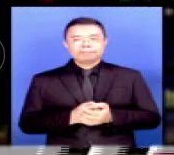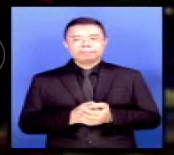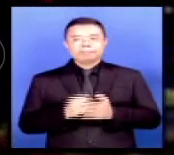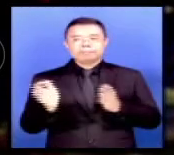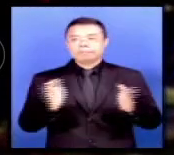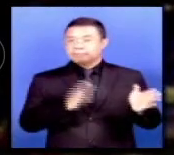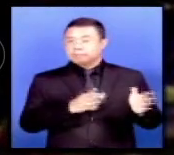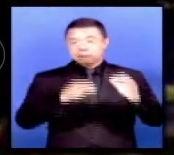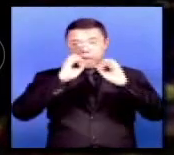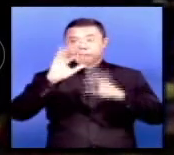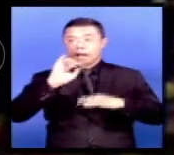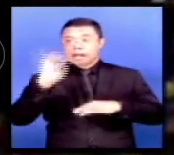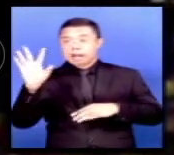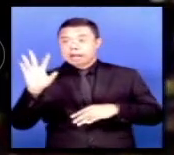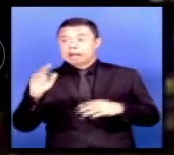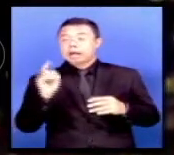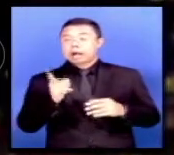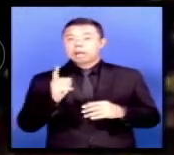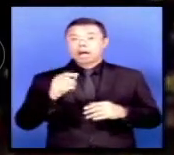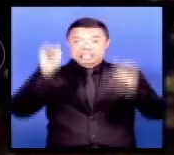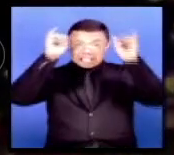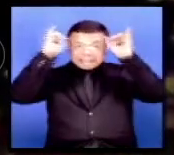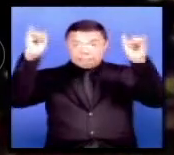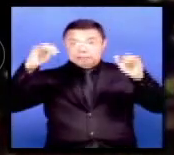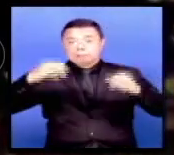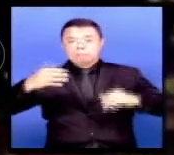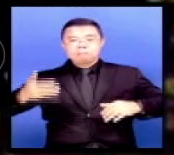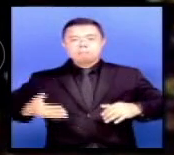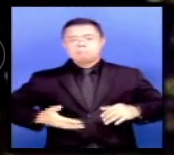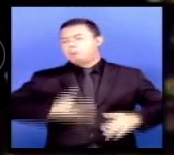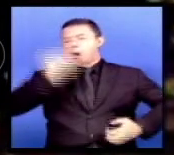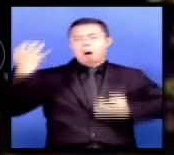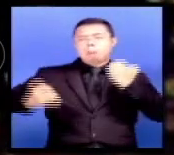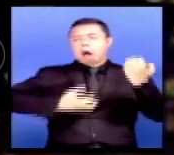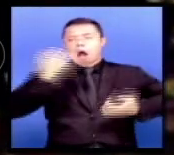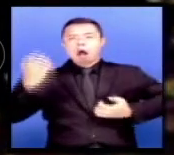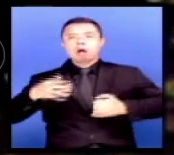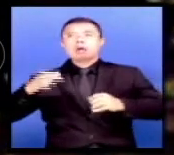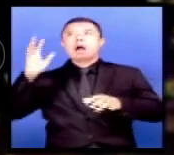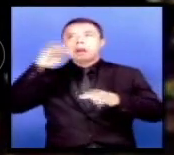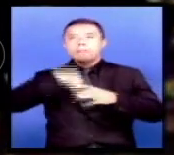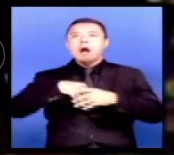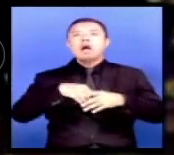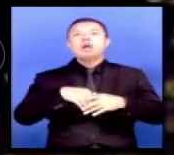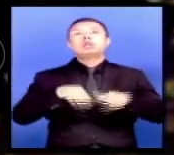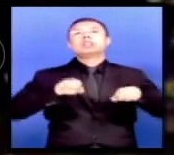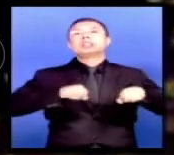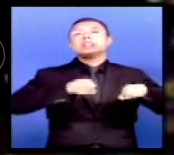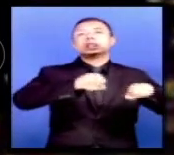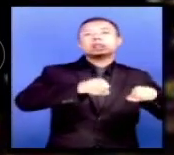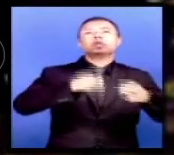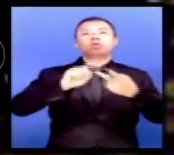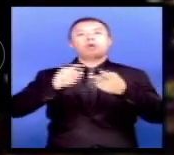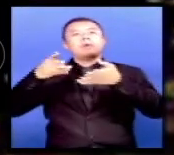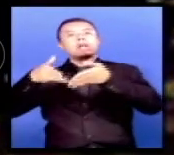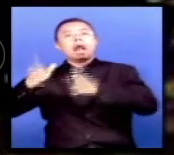Baik, kita lanjutkan ke kabar lainnya. Pemirsa, sejumlah sapi mengamuk, bahkan ada yang masuk minimarket hingga jalan tol saat hendak dipotong.